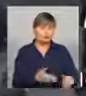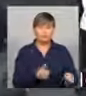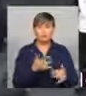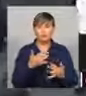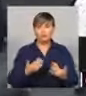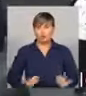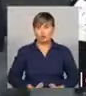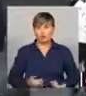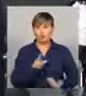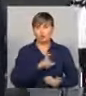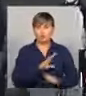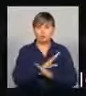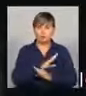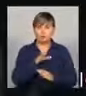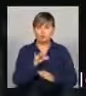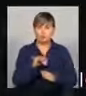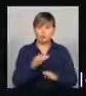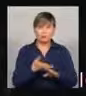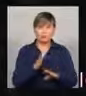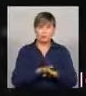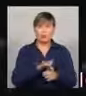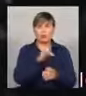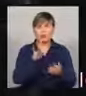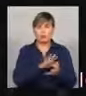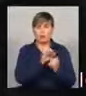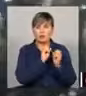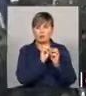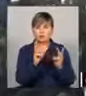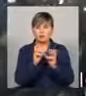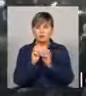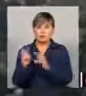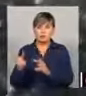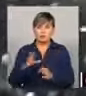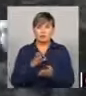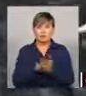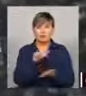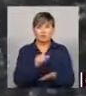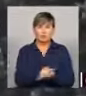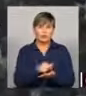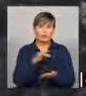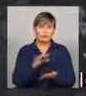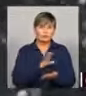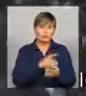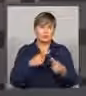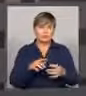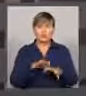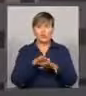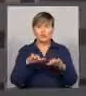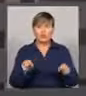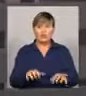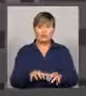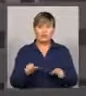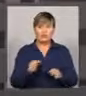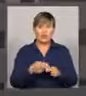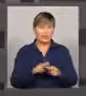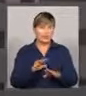казахстанцев и нанесшей колоссальный урон городам и регионам. Но многие едины в том, что произошедшее было попыткой насильственного захвата власти. Это не